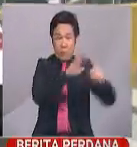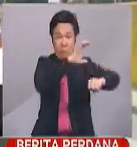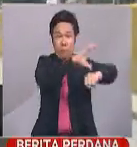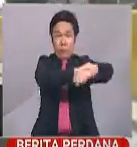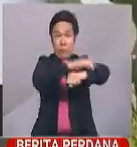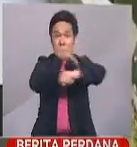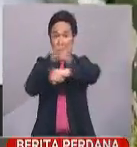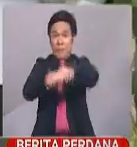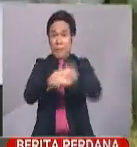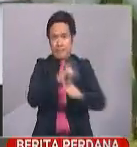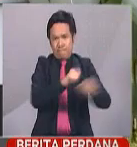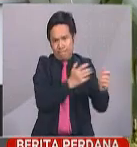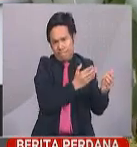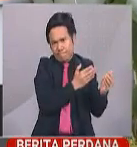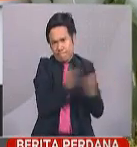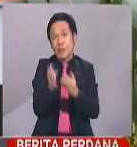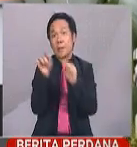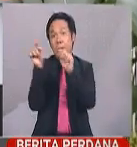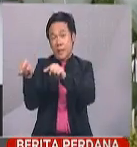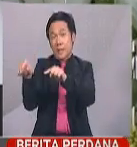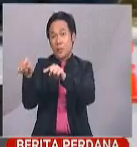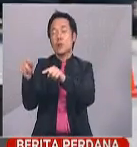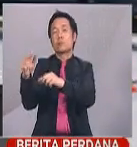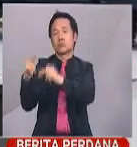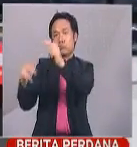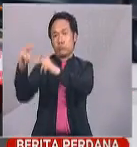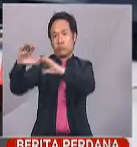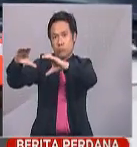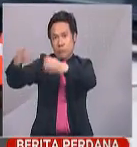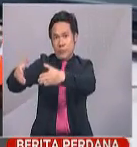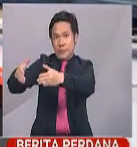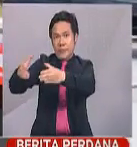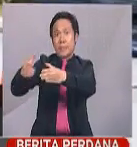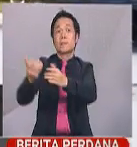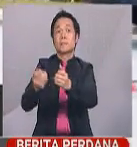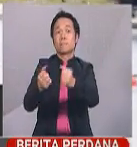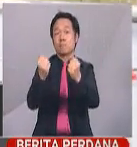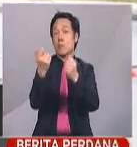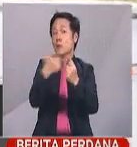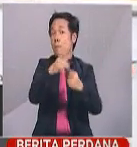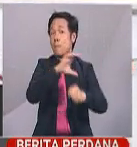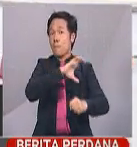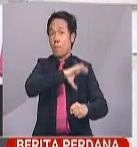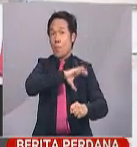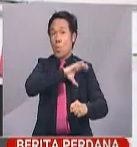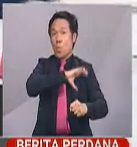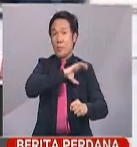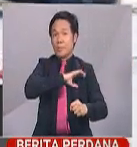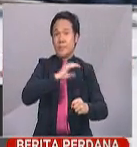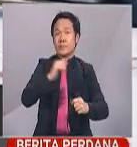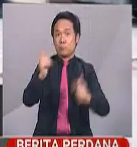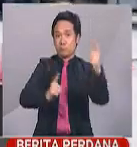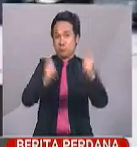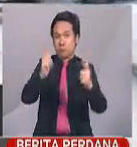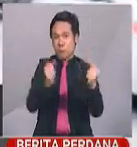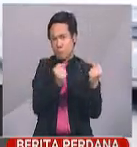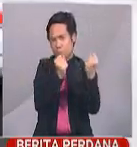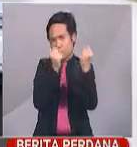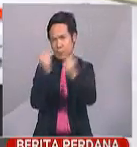yang ditahannya dibawa ke kompleks Kementerian Dalam Negeri kolum poor dengan menaiki beberapa kendaraan Polis dan dbkl